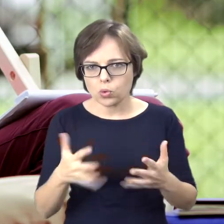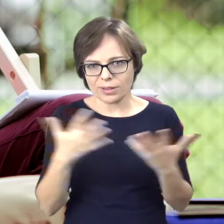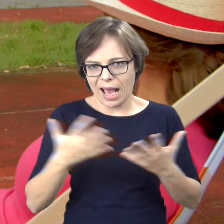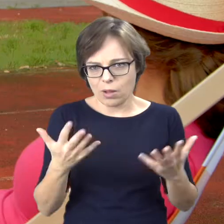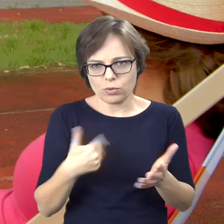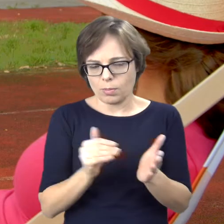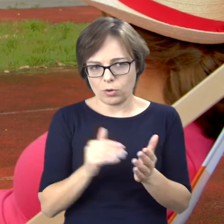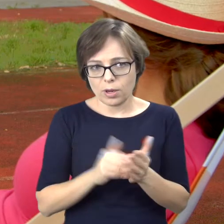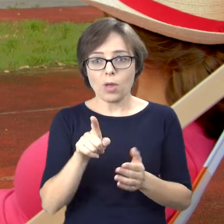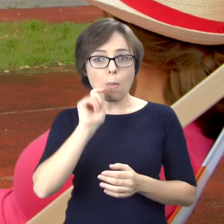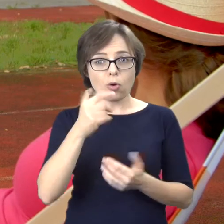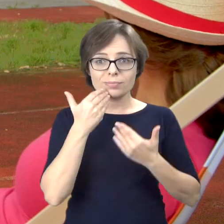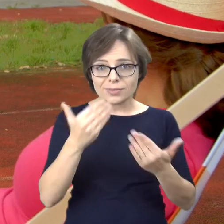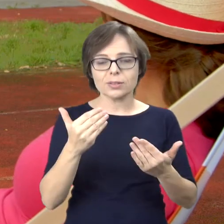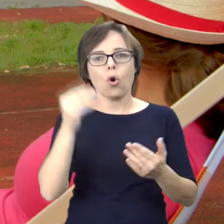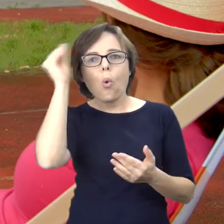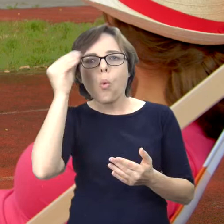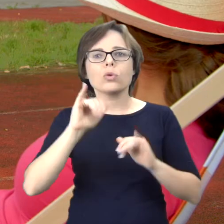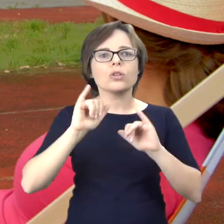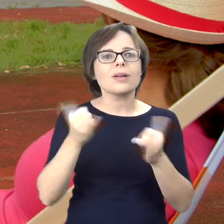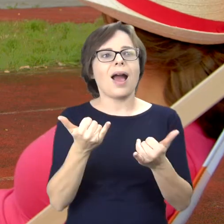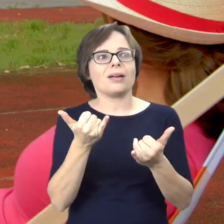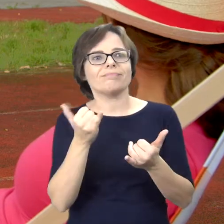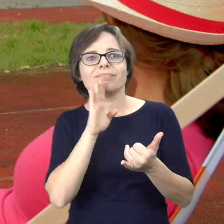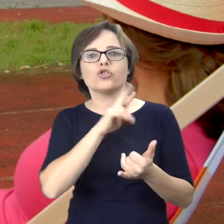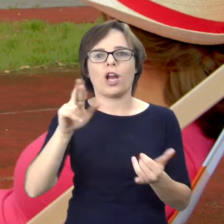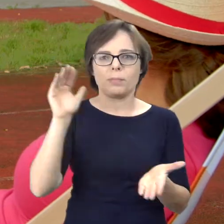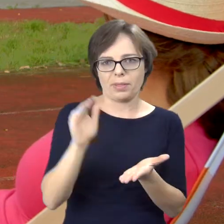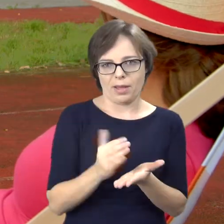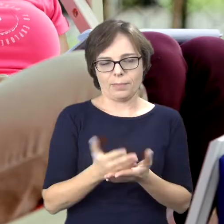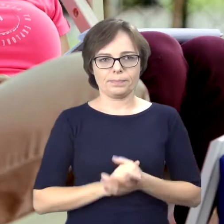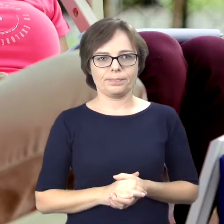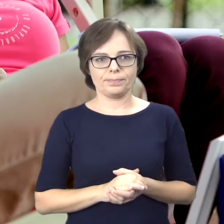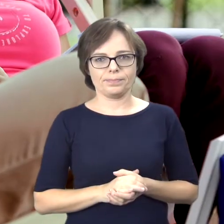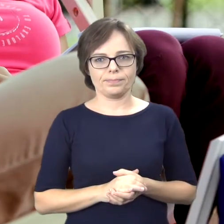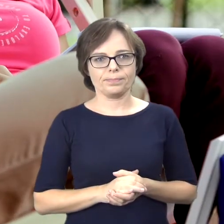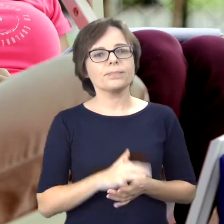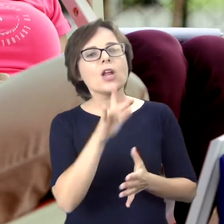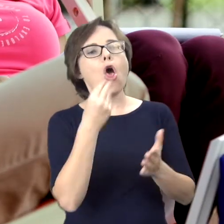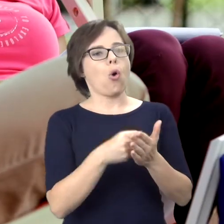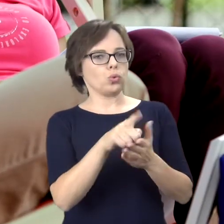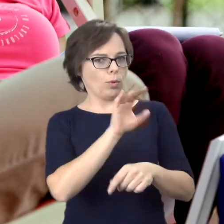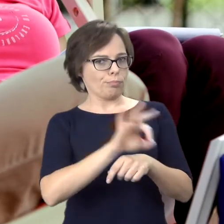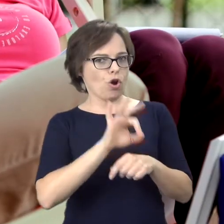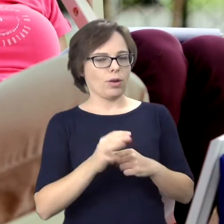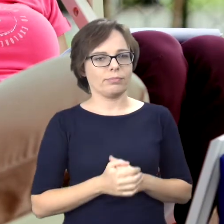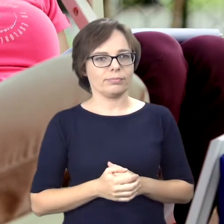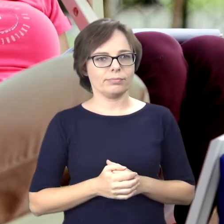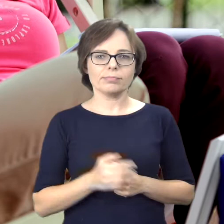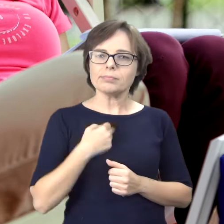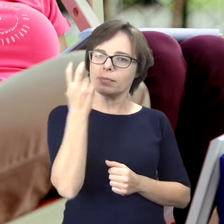minimalizmu, jak mało nam jest potrzebne do tego, żeby się realizować, żeby funkcjonować normalnie, nie? Ile kosztuje taki projekt? Ile